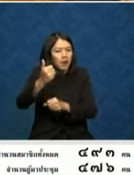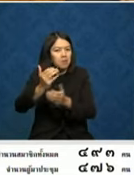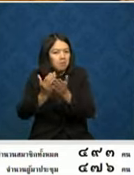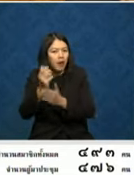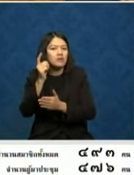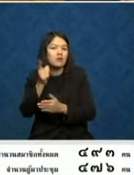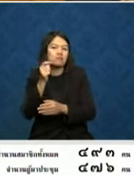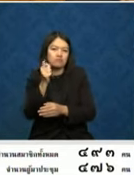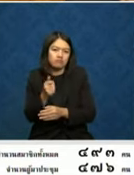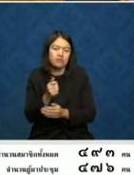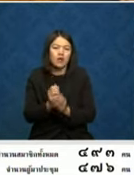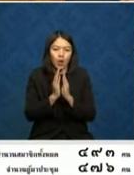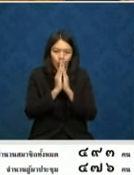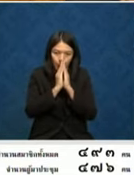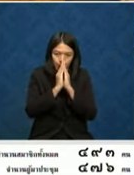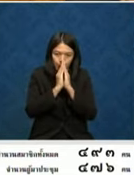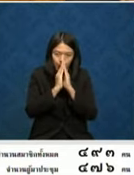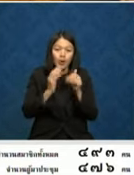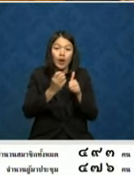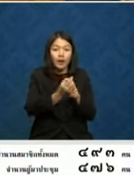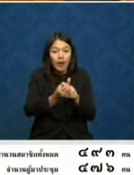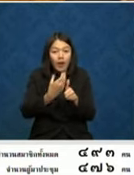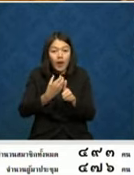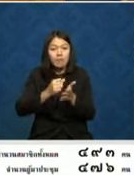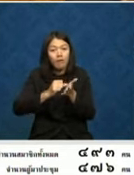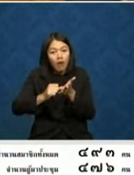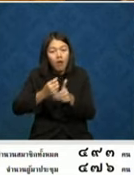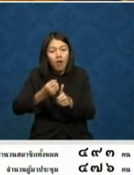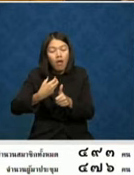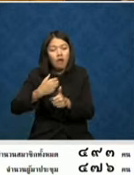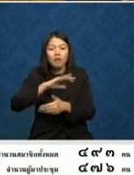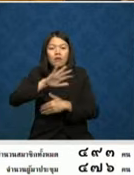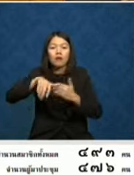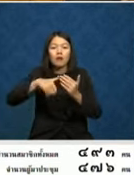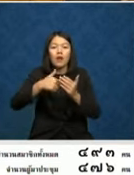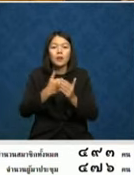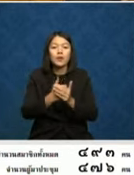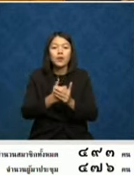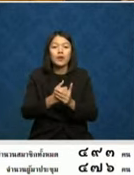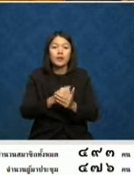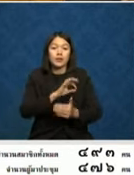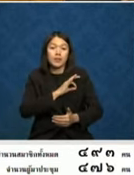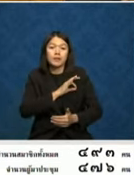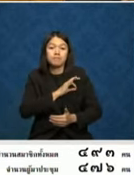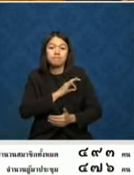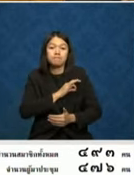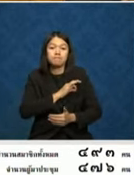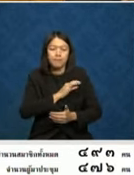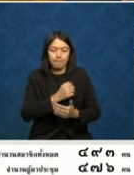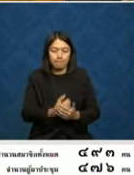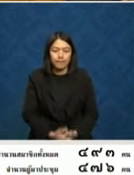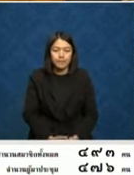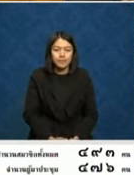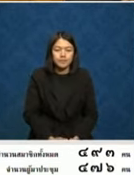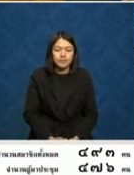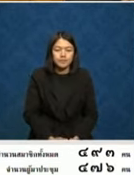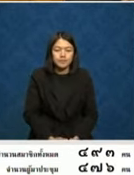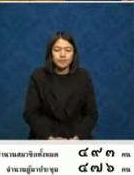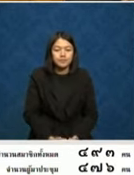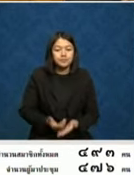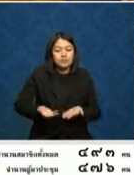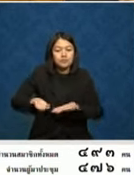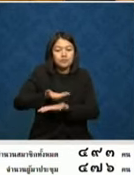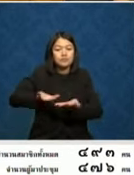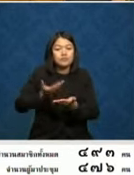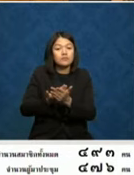นะครับก็ขอกราบขอบพระคุณในข้อคิดเห็นในทุกประเด็นของท่านสมาชิกนะครับในส่วนของการพิจารณ